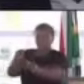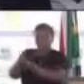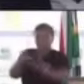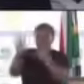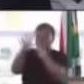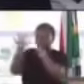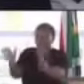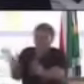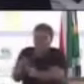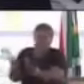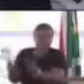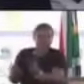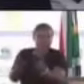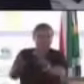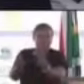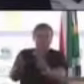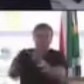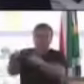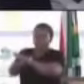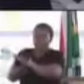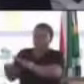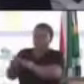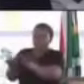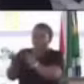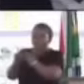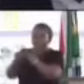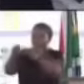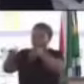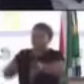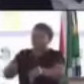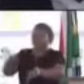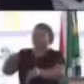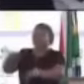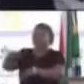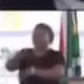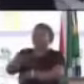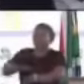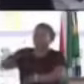konke esikwenzayo kulesi sifunda nakule ndawo yasejozini